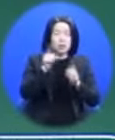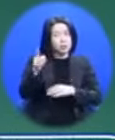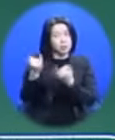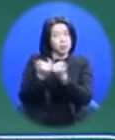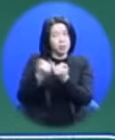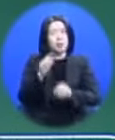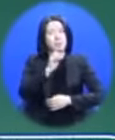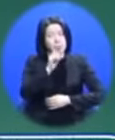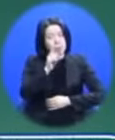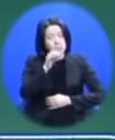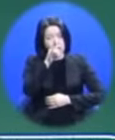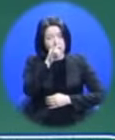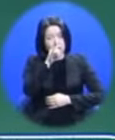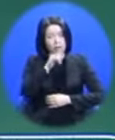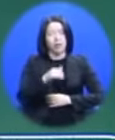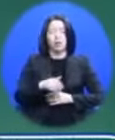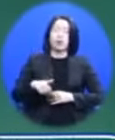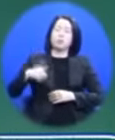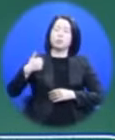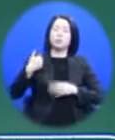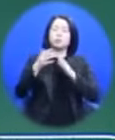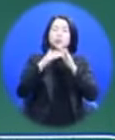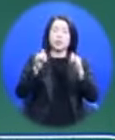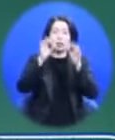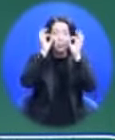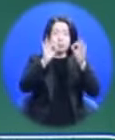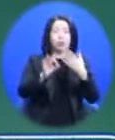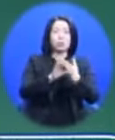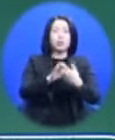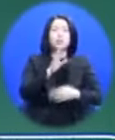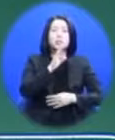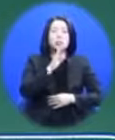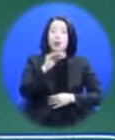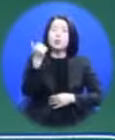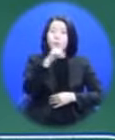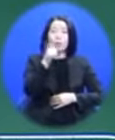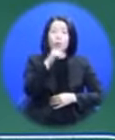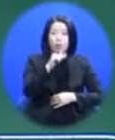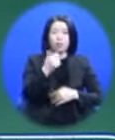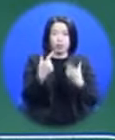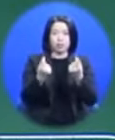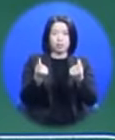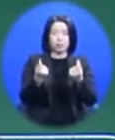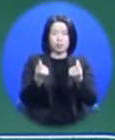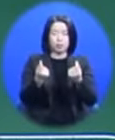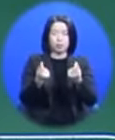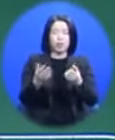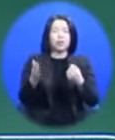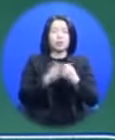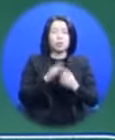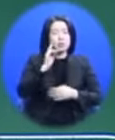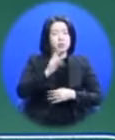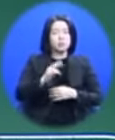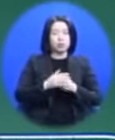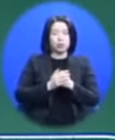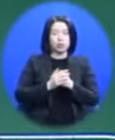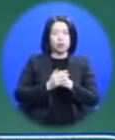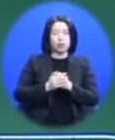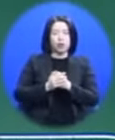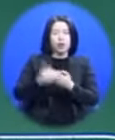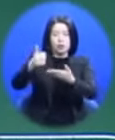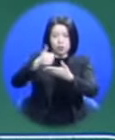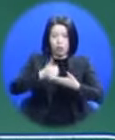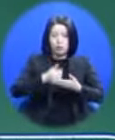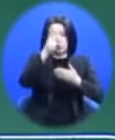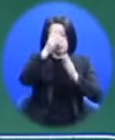뭐라고 그러는 거예요. 그래서 모르는 사람이 보면 정말 통역이에요, 통역. 그래서요, 심지어 영접 기도까지